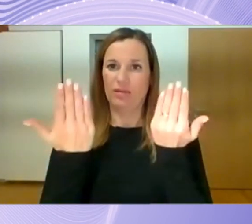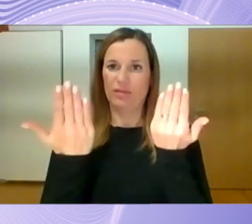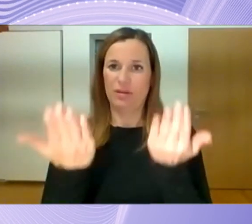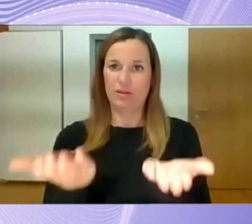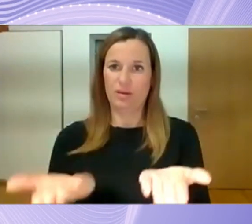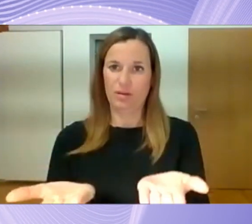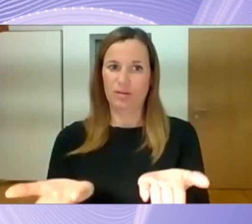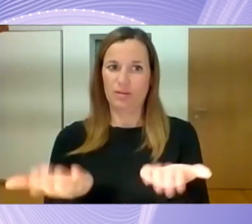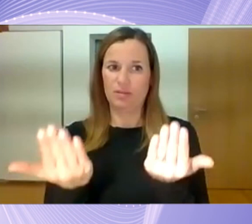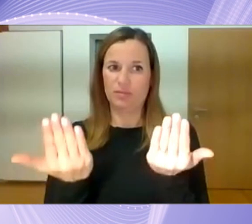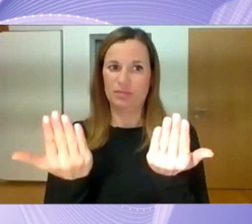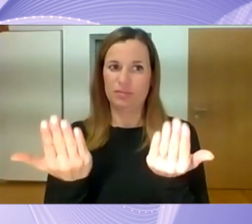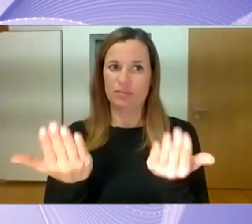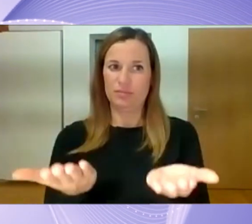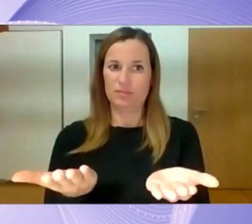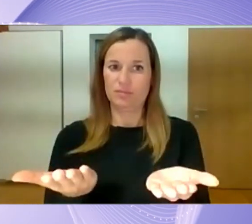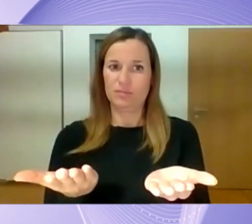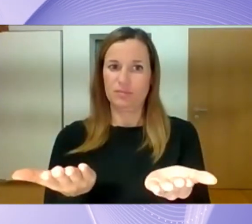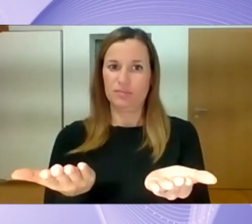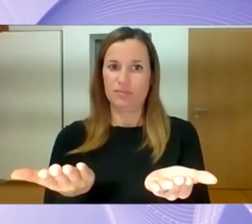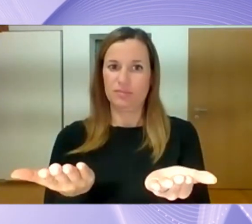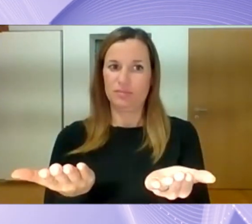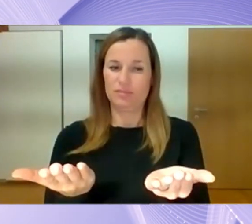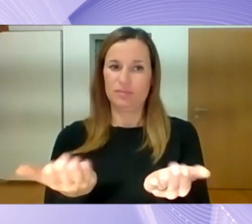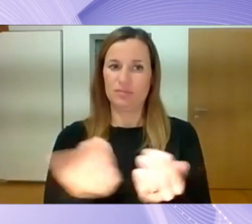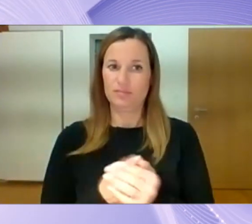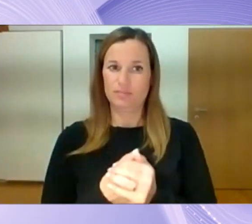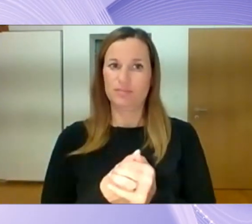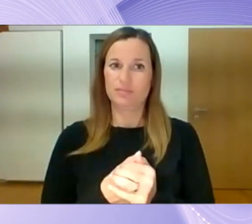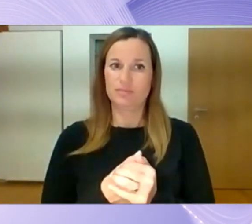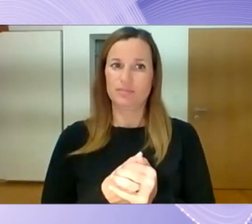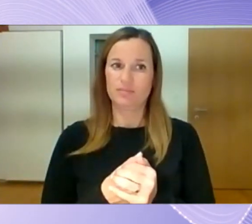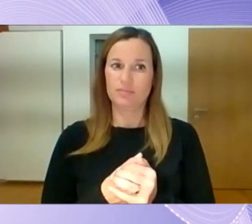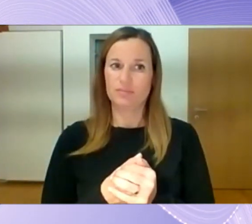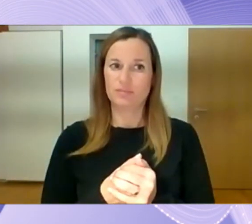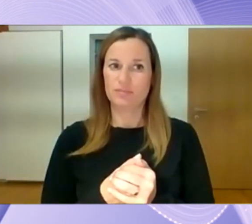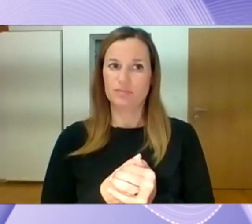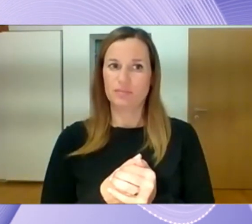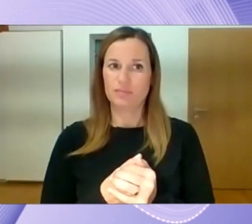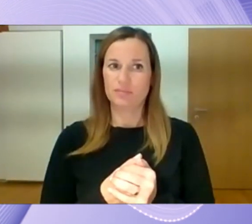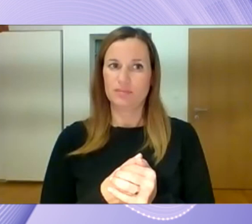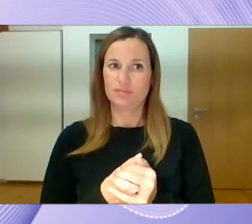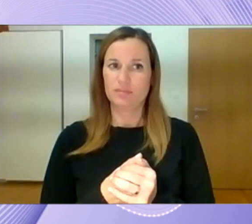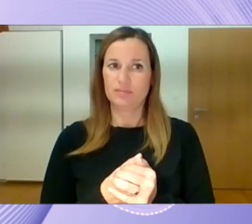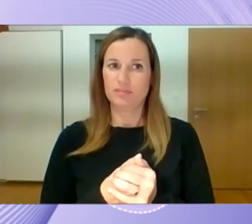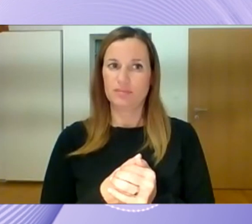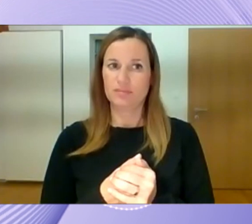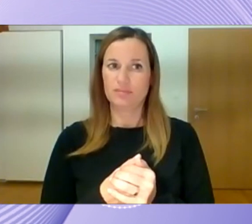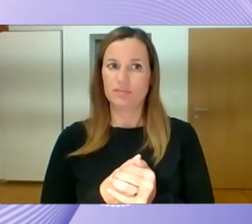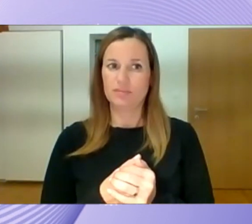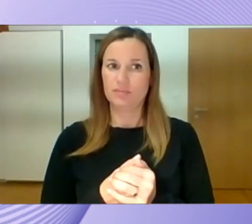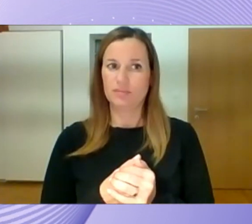Tako zadržati in počasi spustiti. Dvignemo peti od podlage,